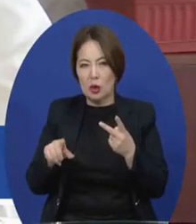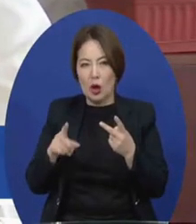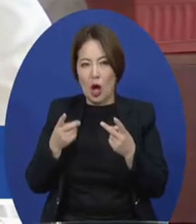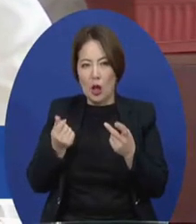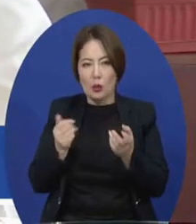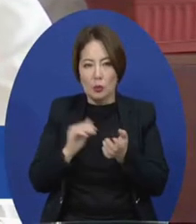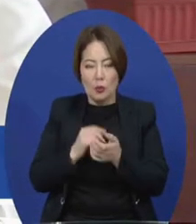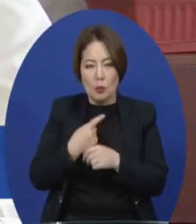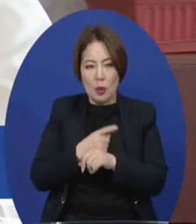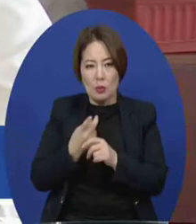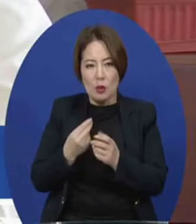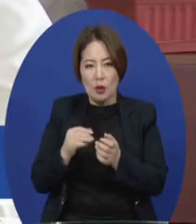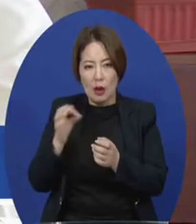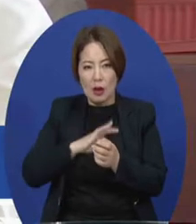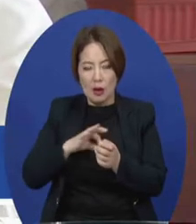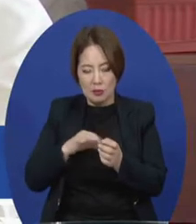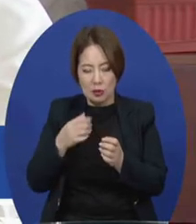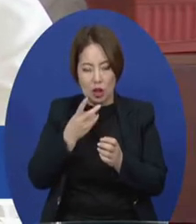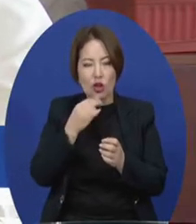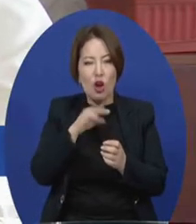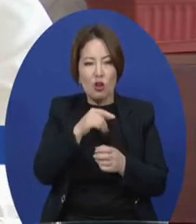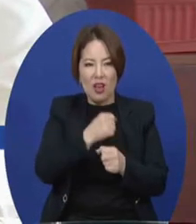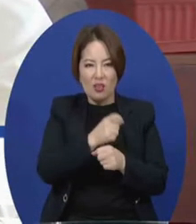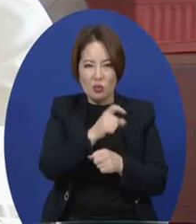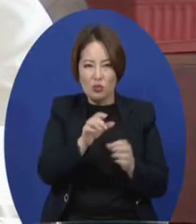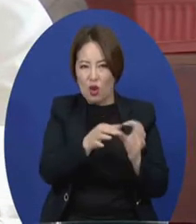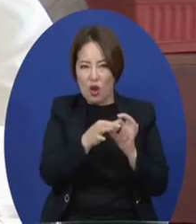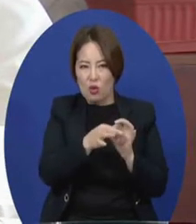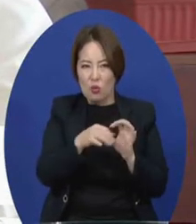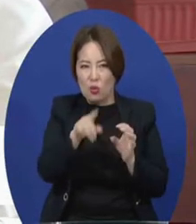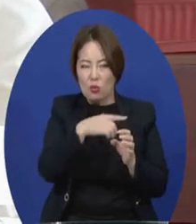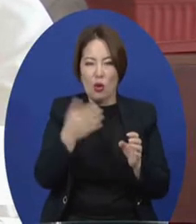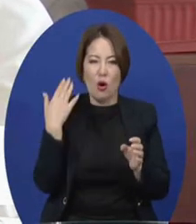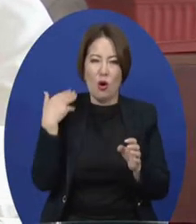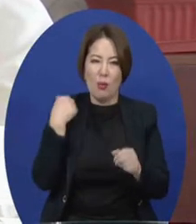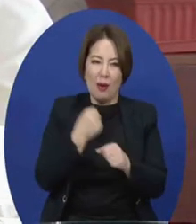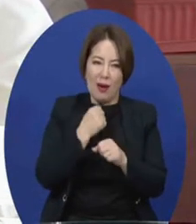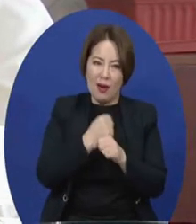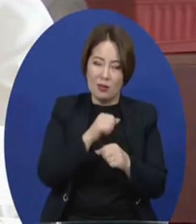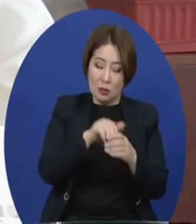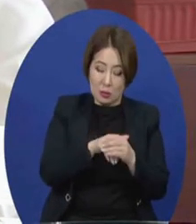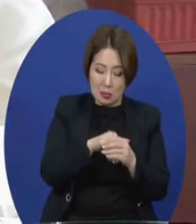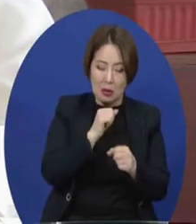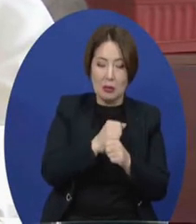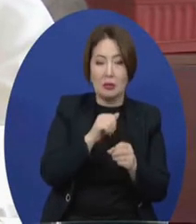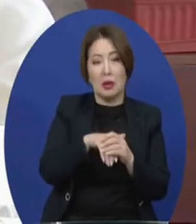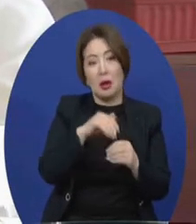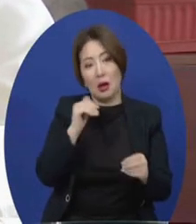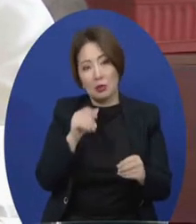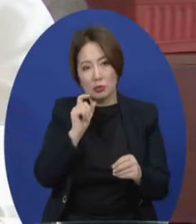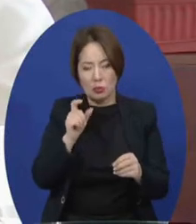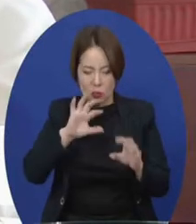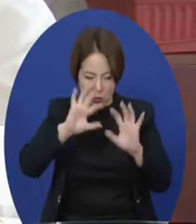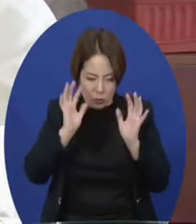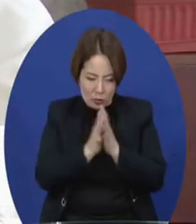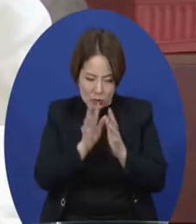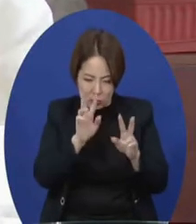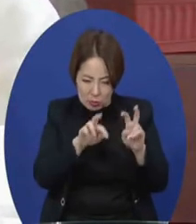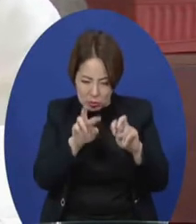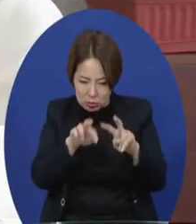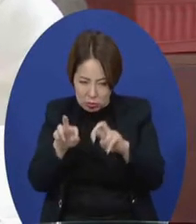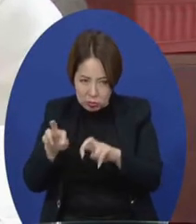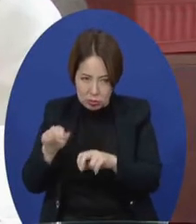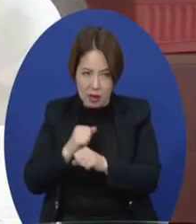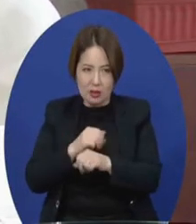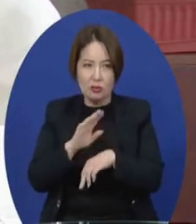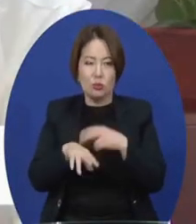одоо хамаарал бүхий этгээдүүдийг мөн оролцуулаад хуучин ажиллаж байгаад ажлаасаа гарцсан хүмүүсийг хүртэл олцуулж байгаа тулгал шалгалтыг бол манайх